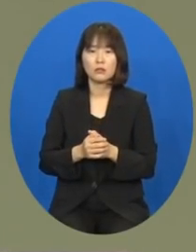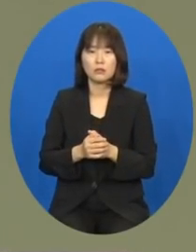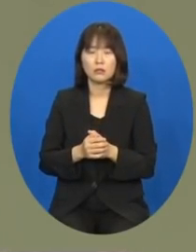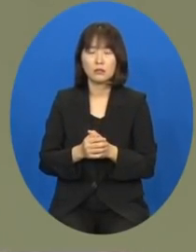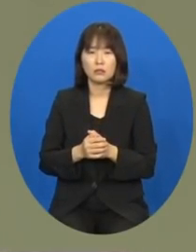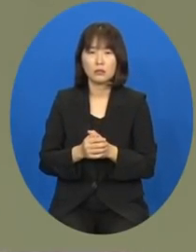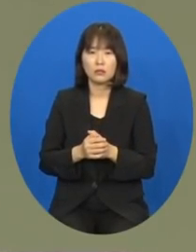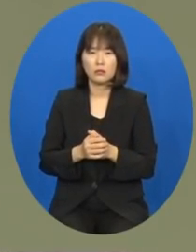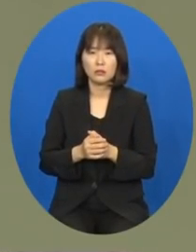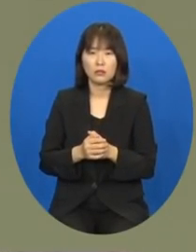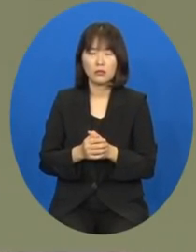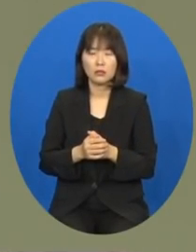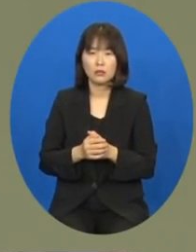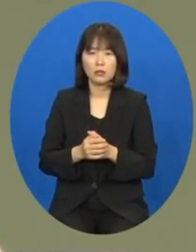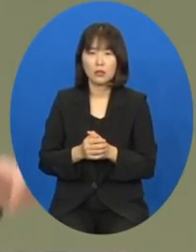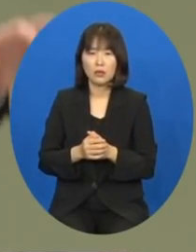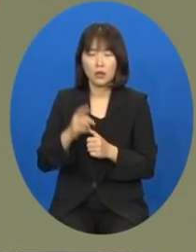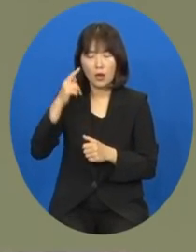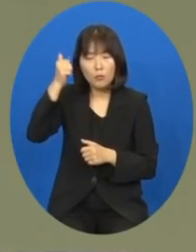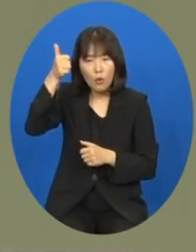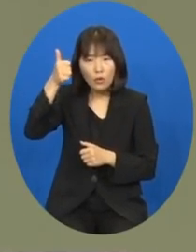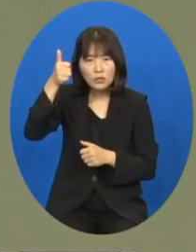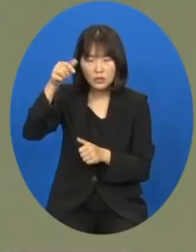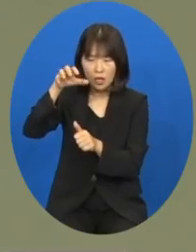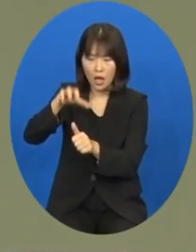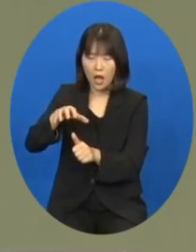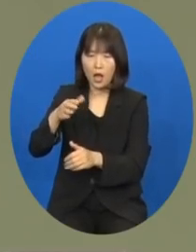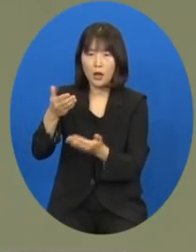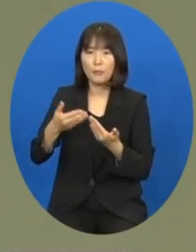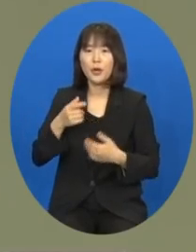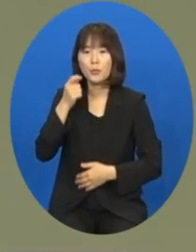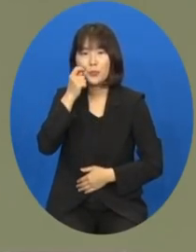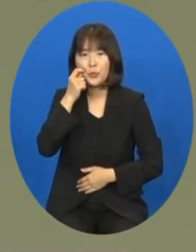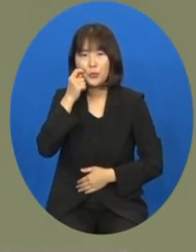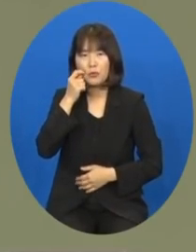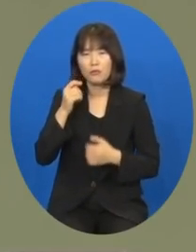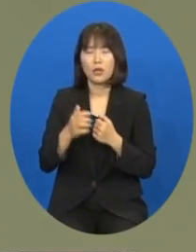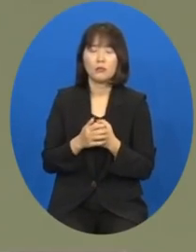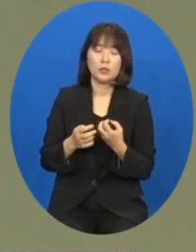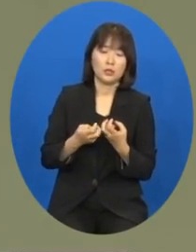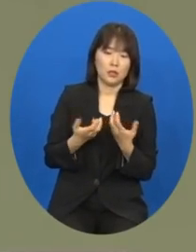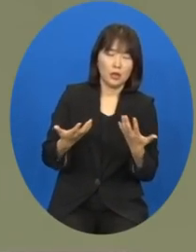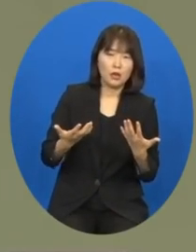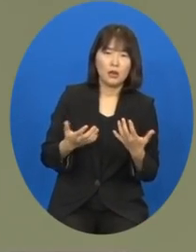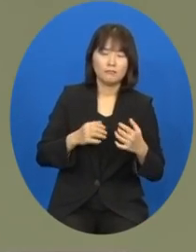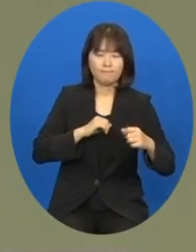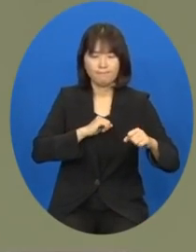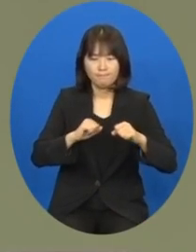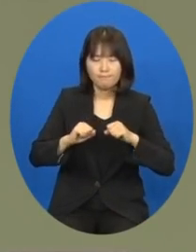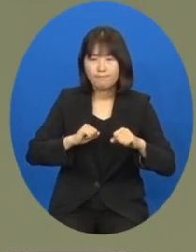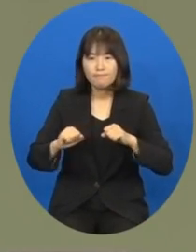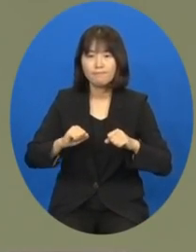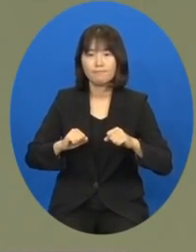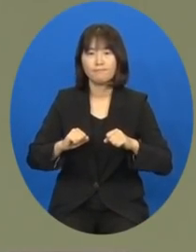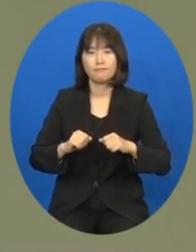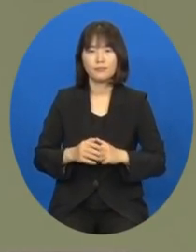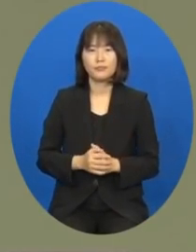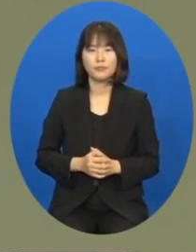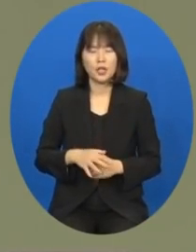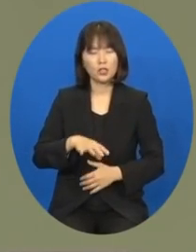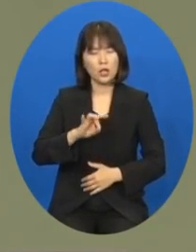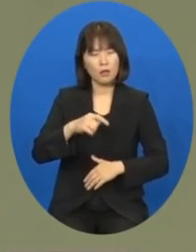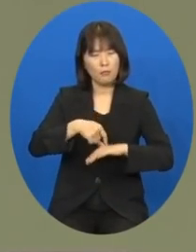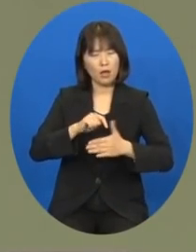받으니까 그러니까 그런 상황 이지만 계속 그냥 하는 거죠 처음엔 이것이